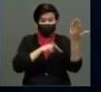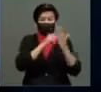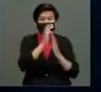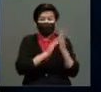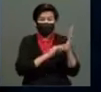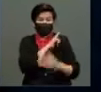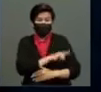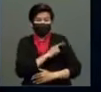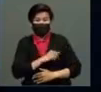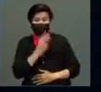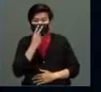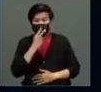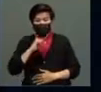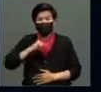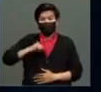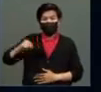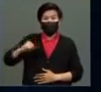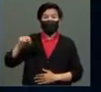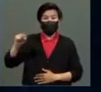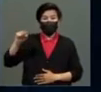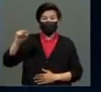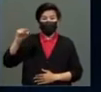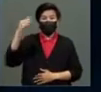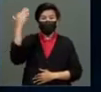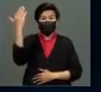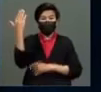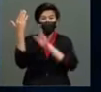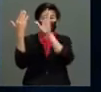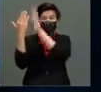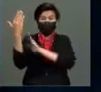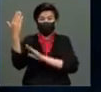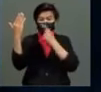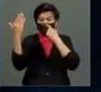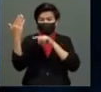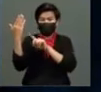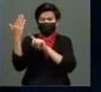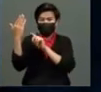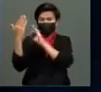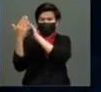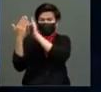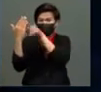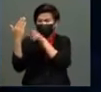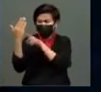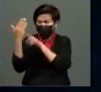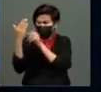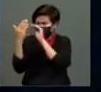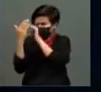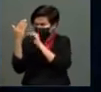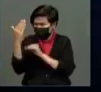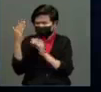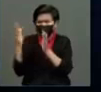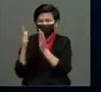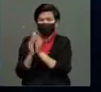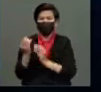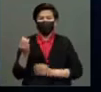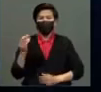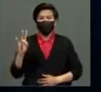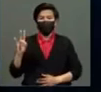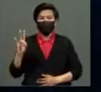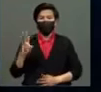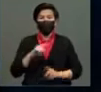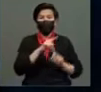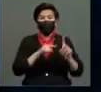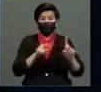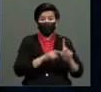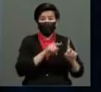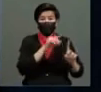ขึ้นครับขวามือครับวันนี้นับรวมได้17จังหวัดวันนี้ชื่นชมกันทั้งที่ประชุม EOC ที่ท